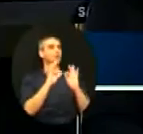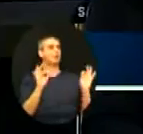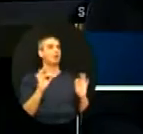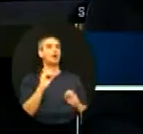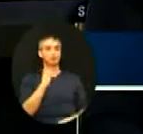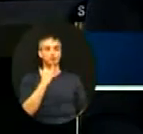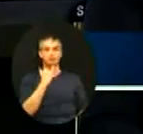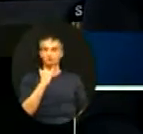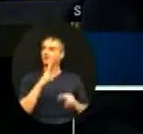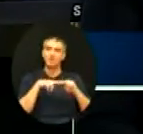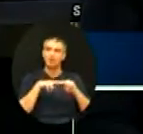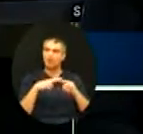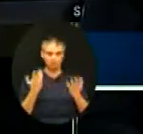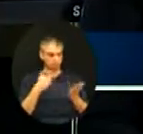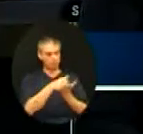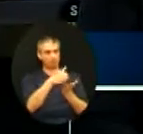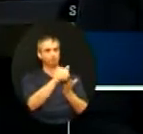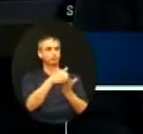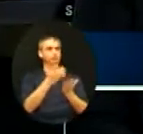תחילה. ואחר כך?